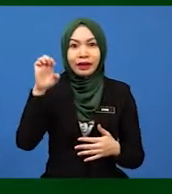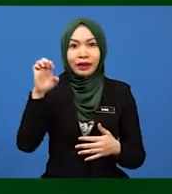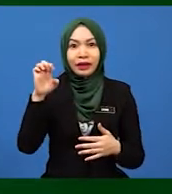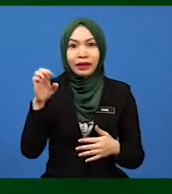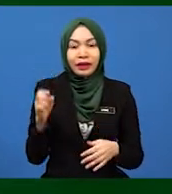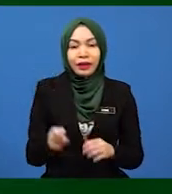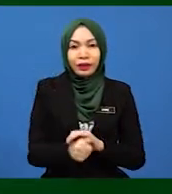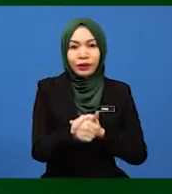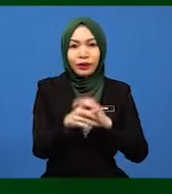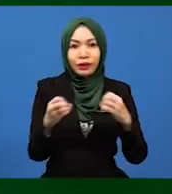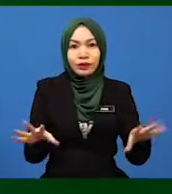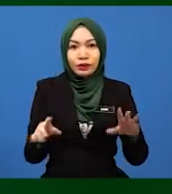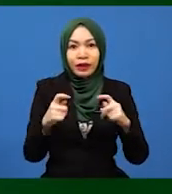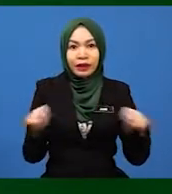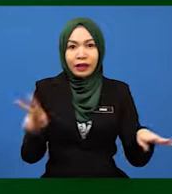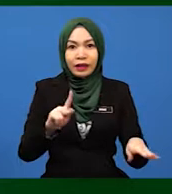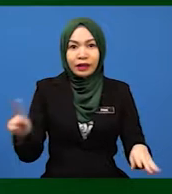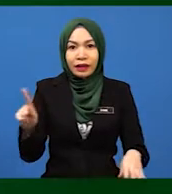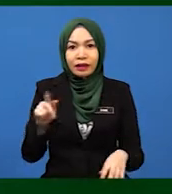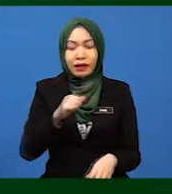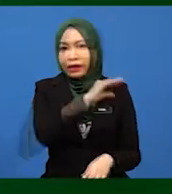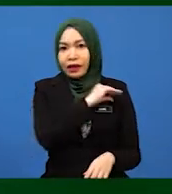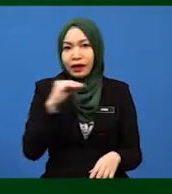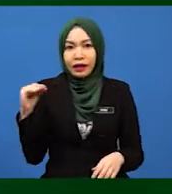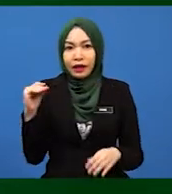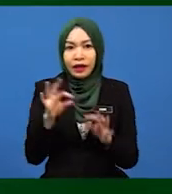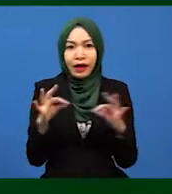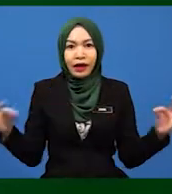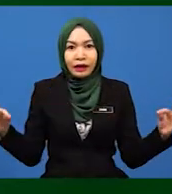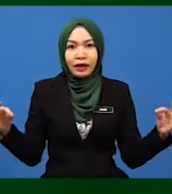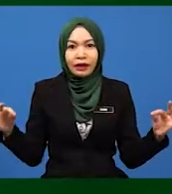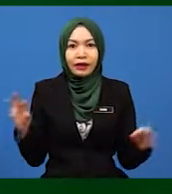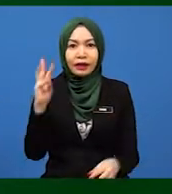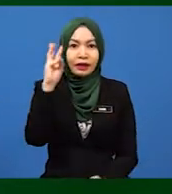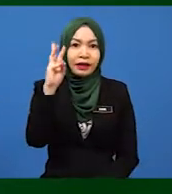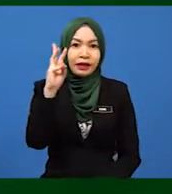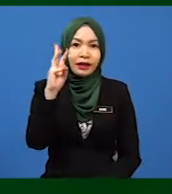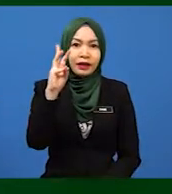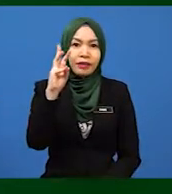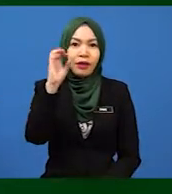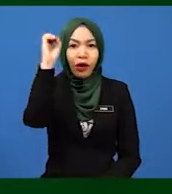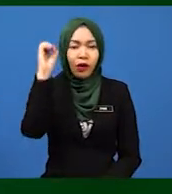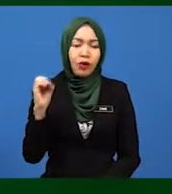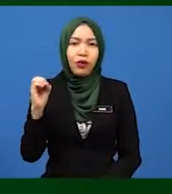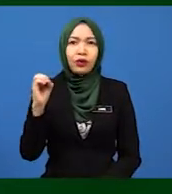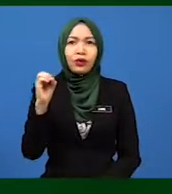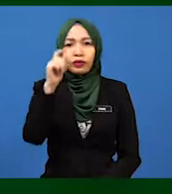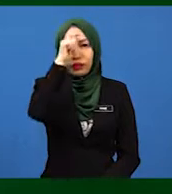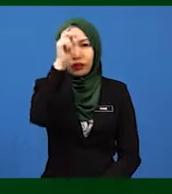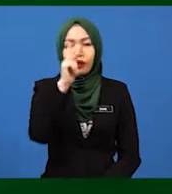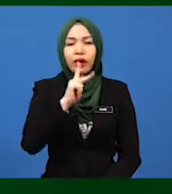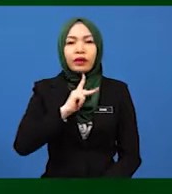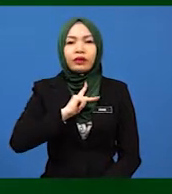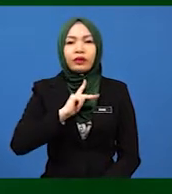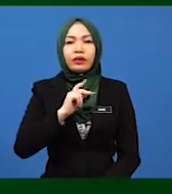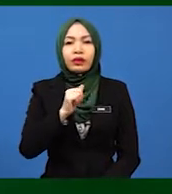meninggalkan aku. Dan ayat keenam, Oh Tuhanku, aku